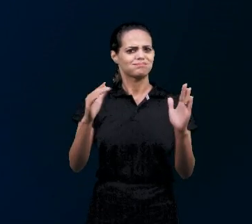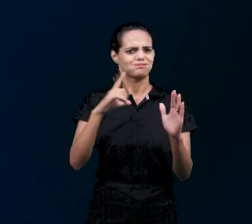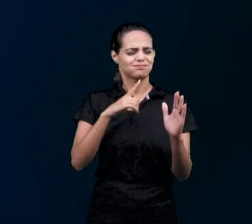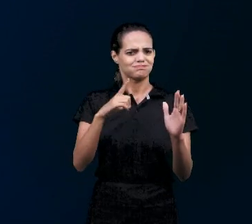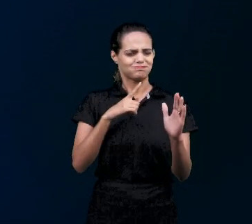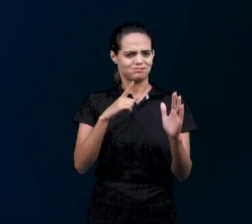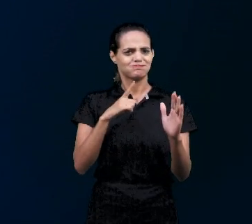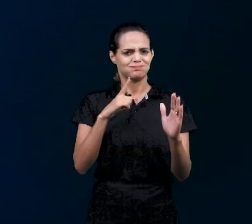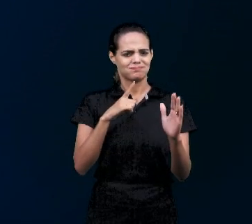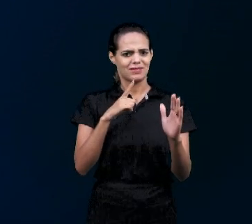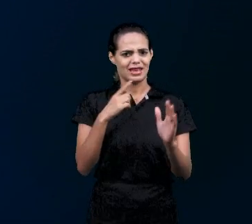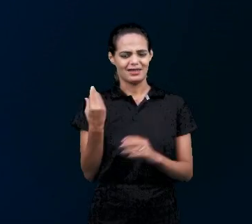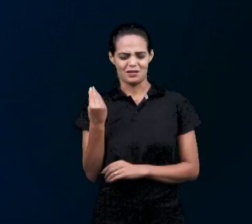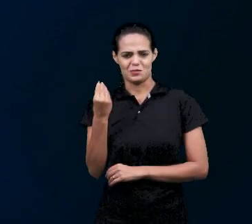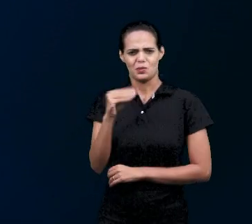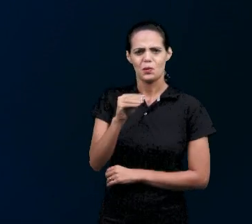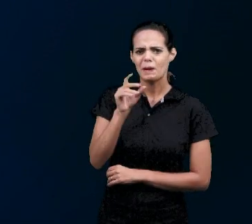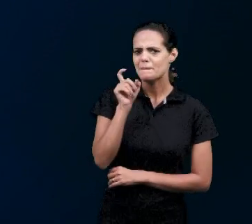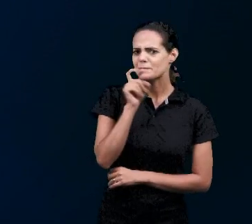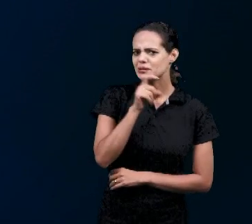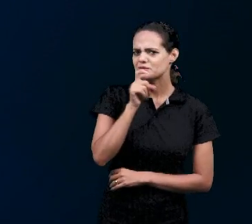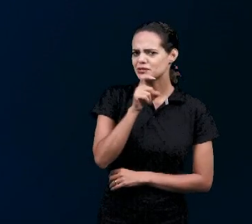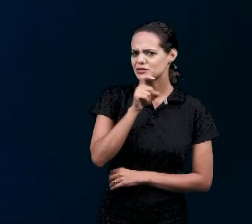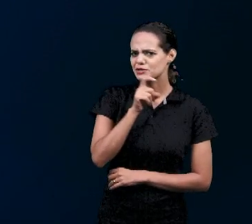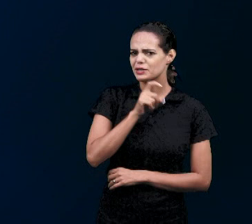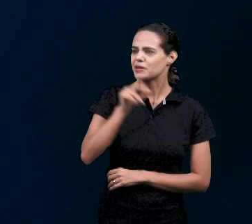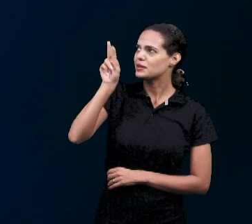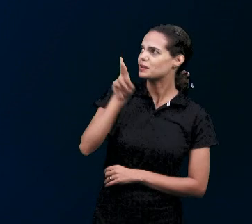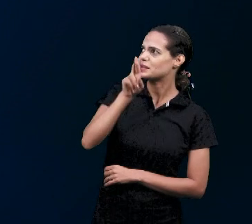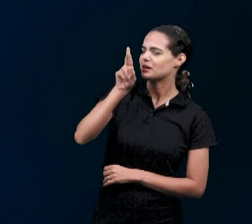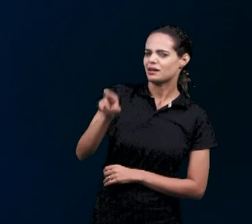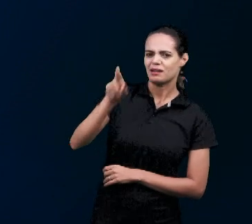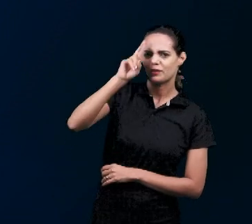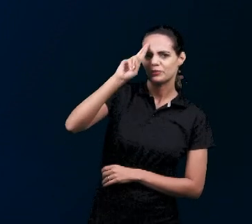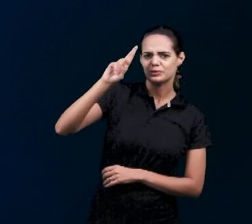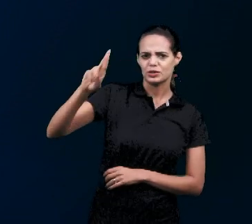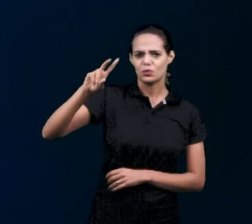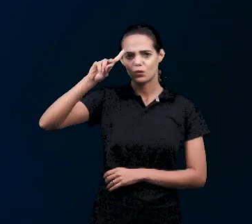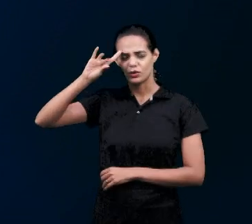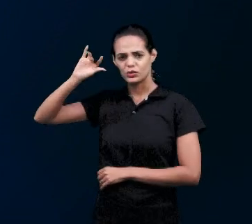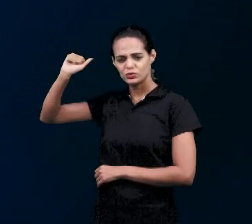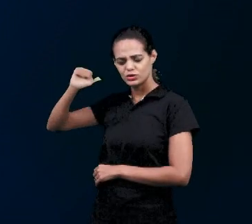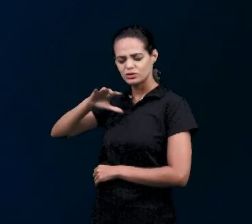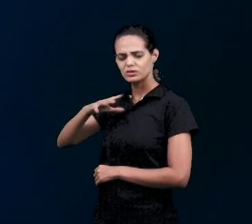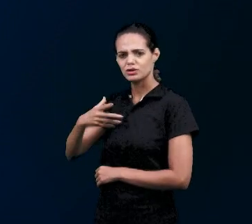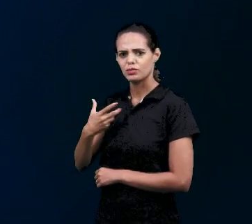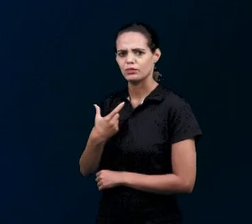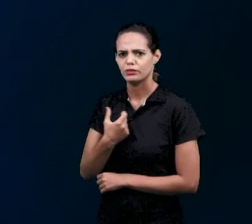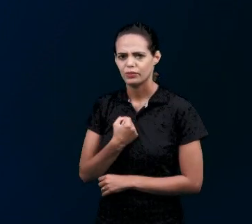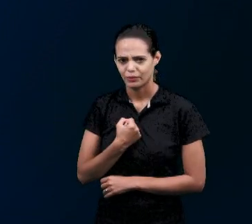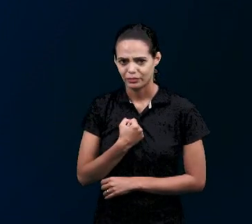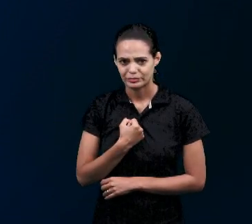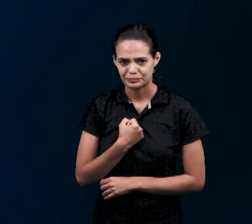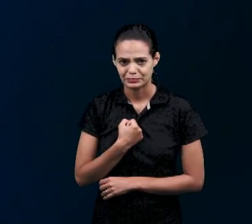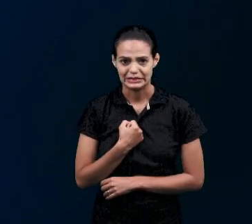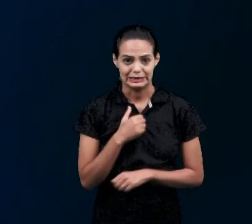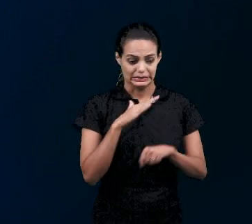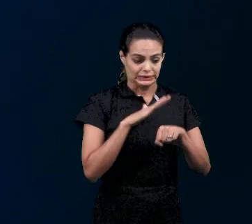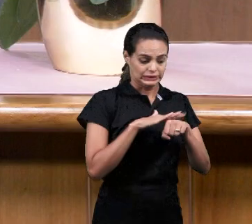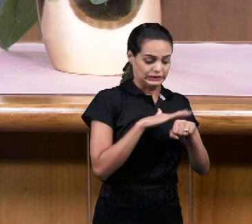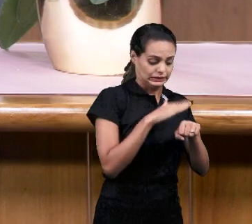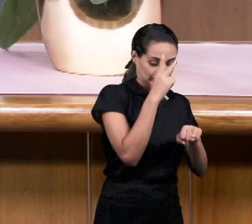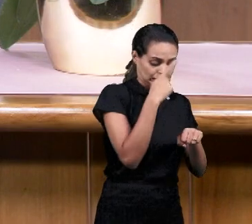encouvertement des hérésies de perdition et renieront le Seigneur qui les a rachetés en apportant sur eux-mêmes de la perdition